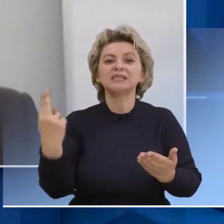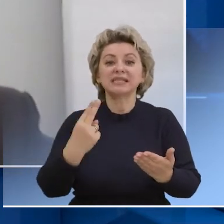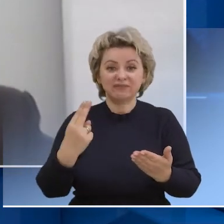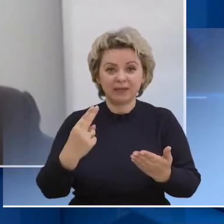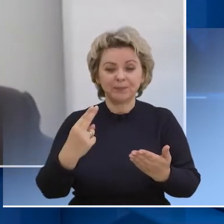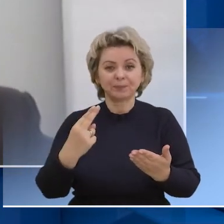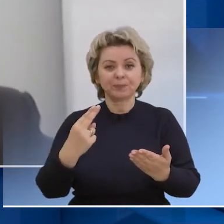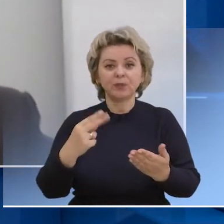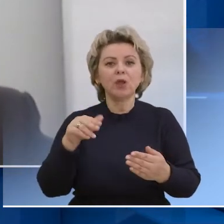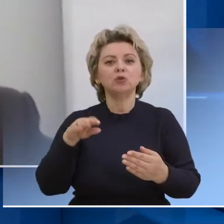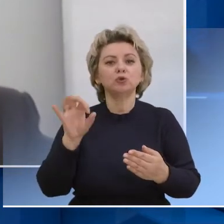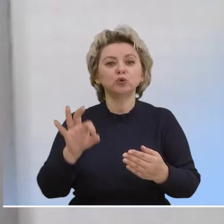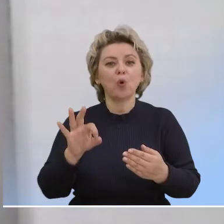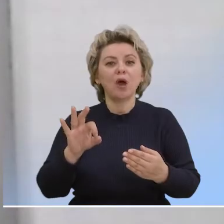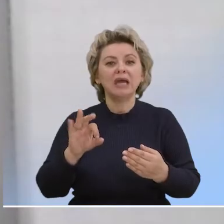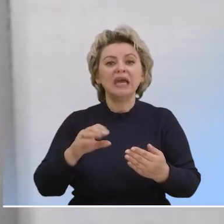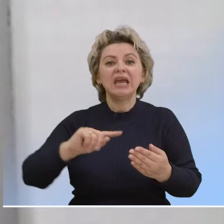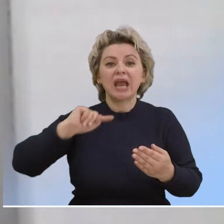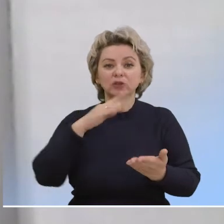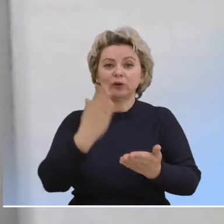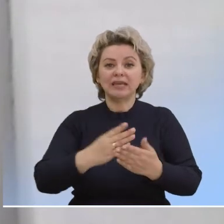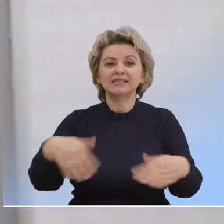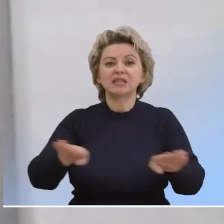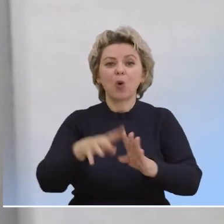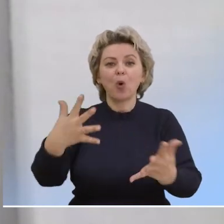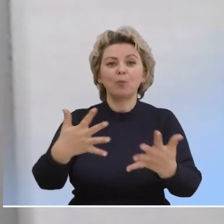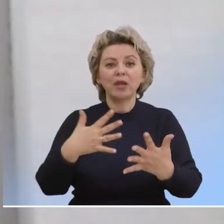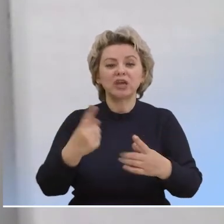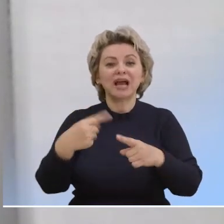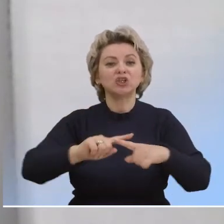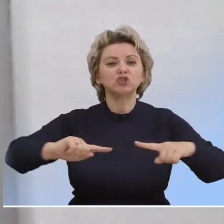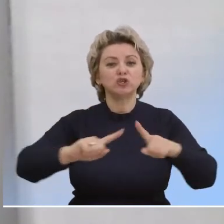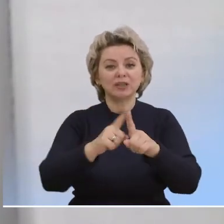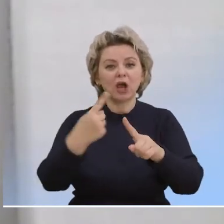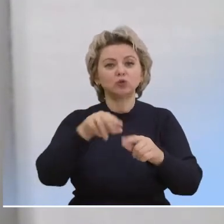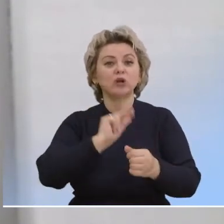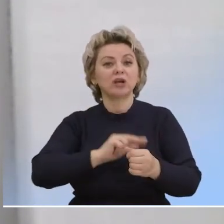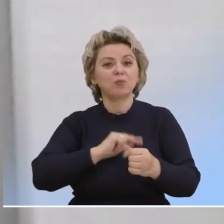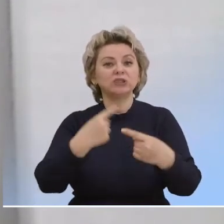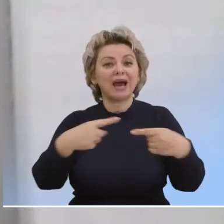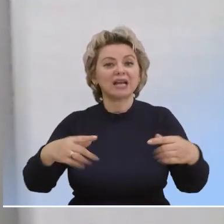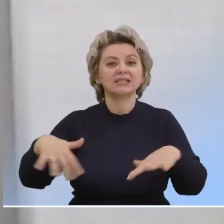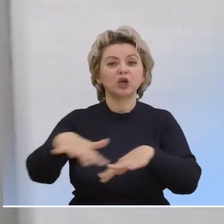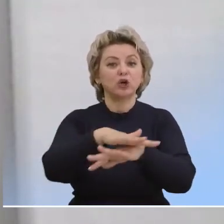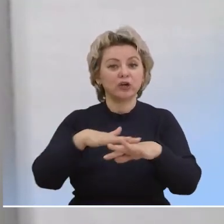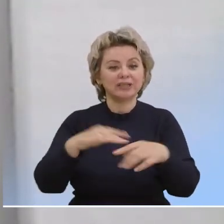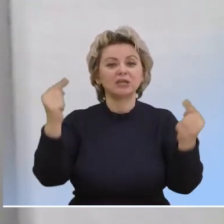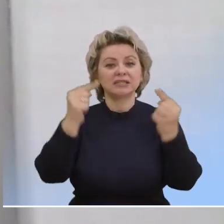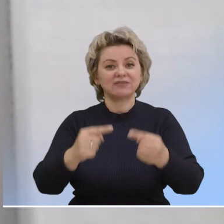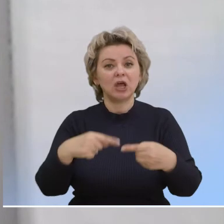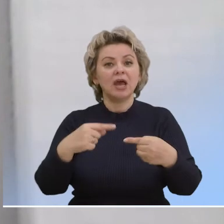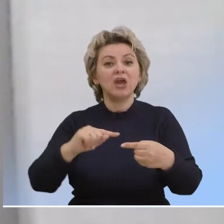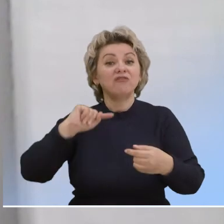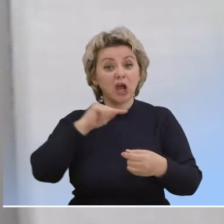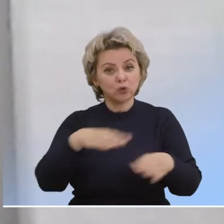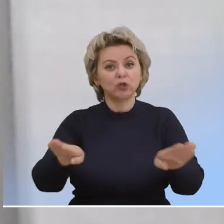цифре, то в цифровой экономике есть такое понятие, как сквозные технологии. Это технологии, которые работают на разных рынках, соответственно, в